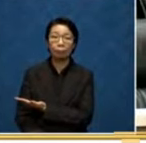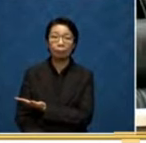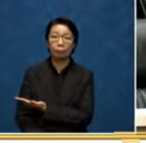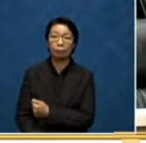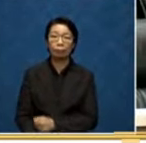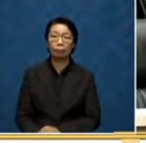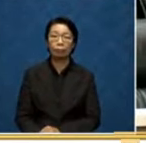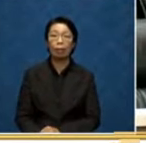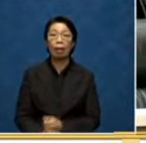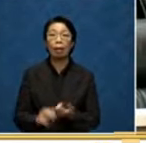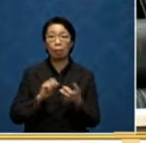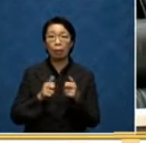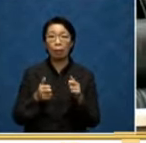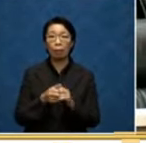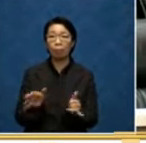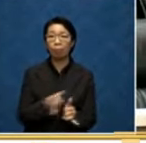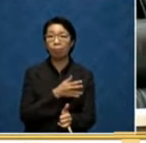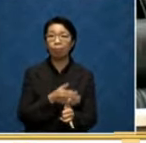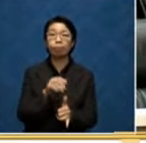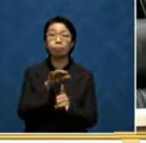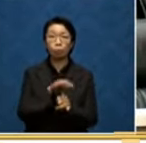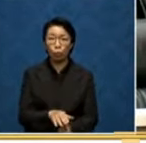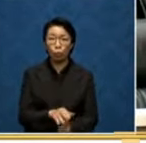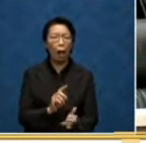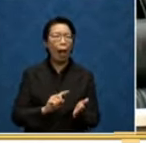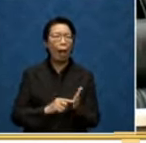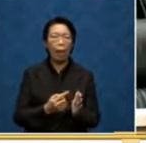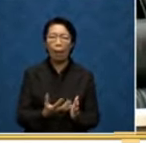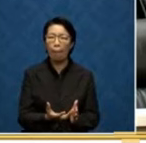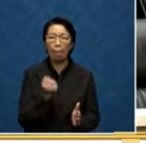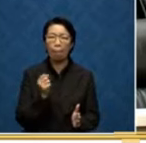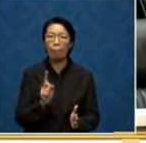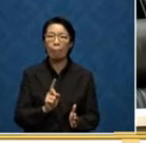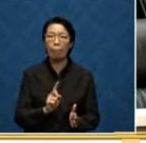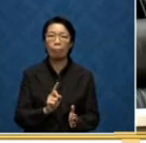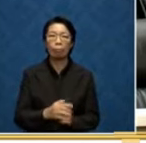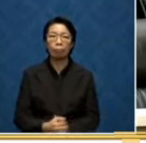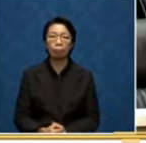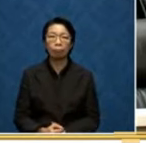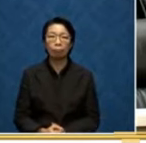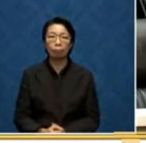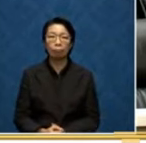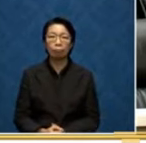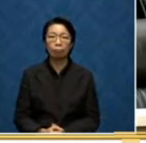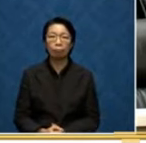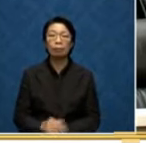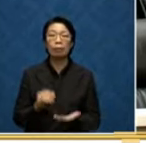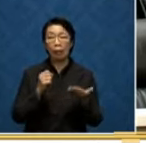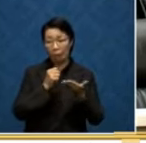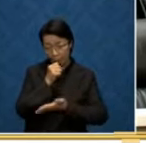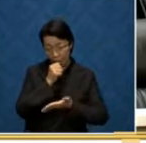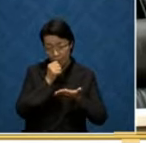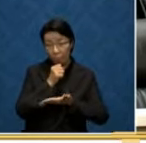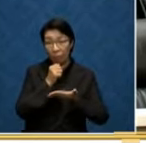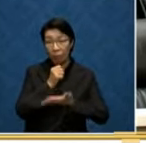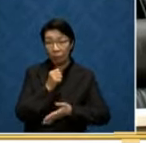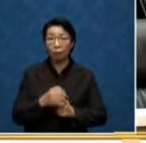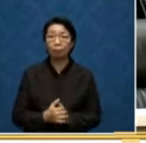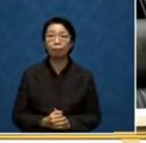ปัญหาความรุนแรงเกิดมาจากอะไรบ้างยาเสพติด